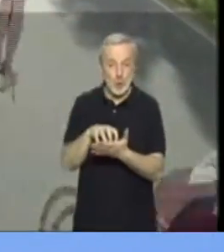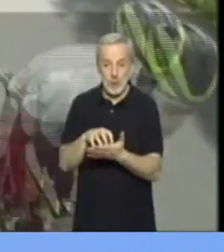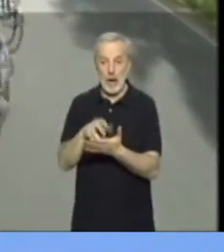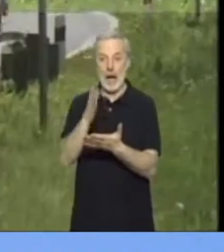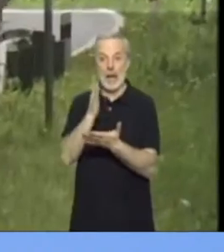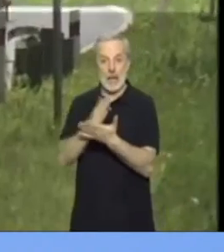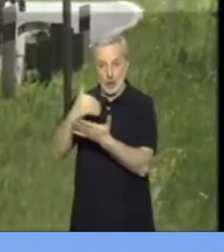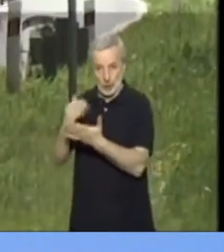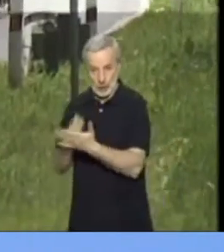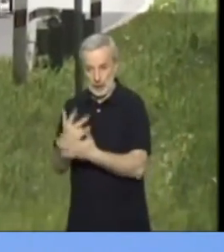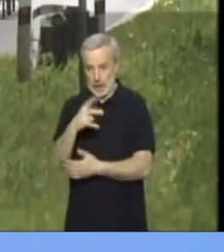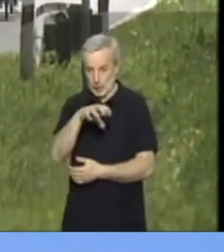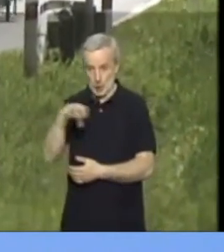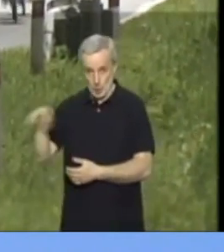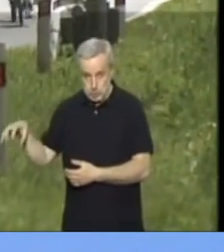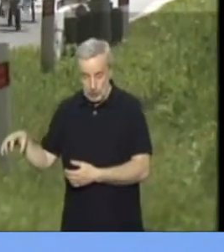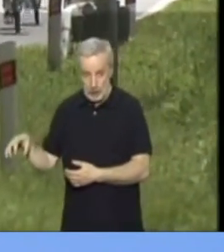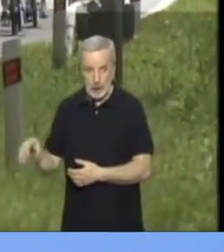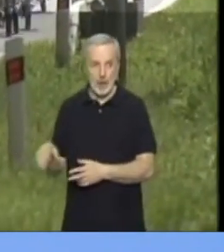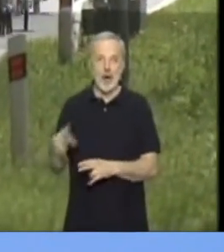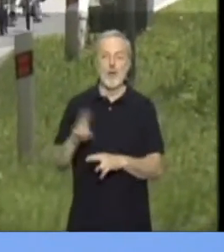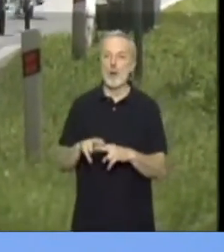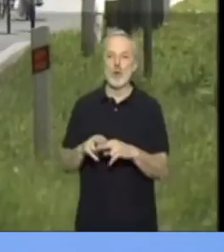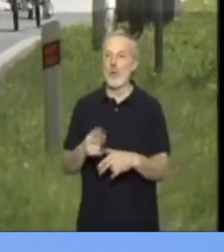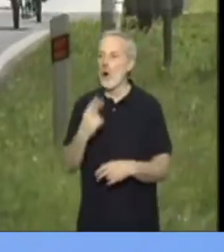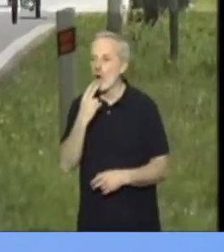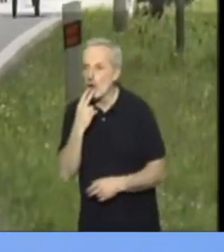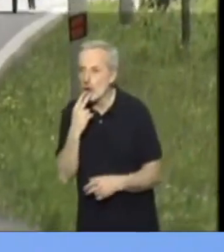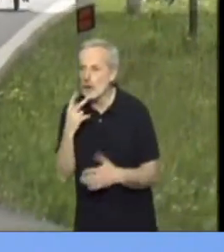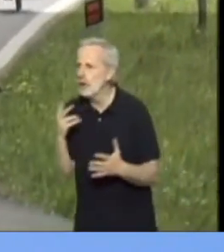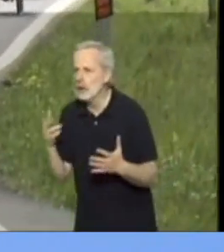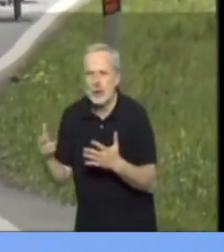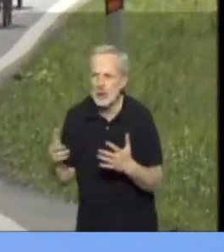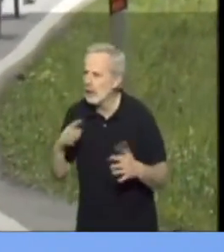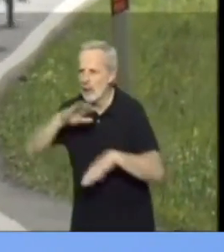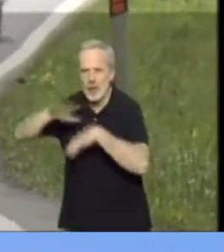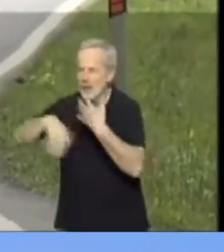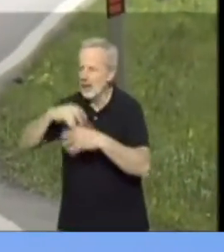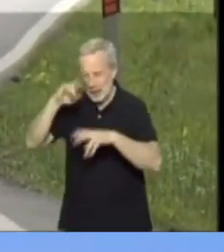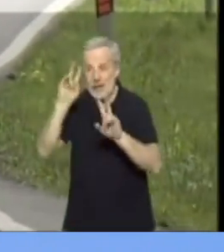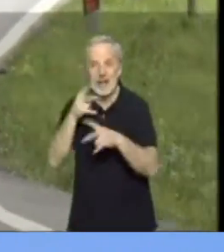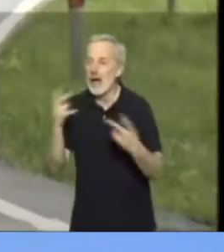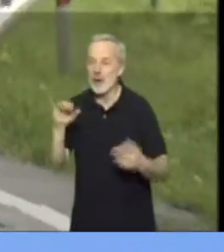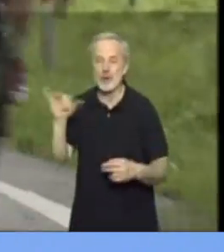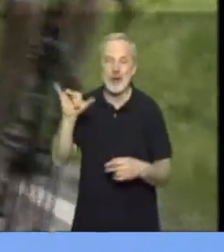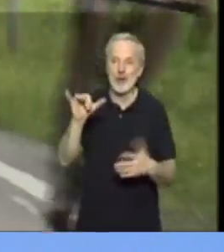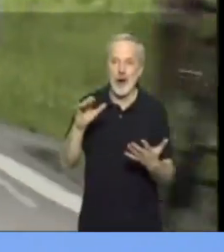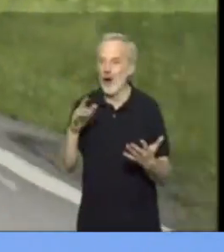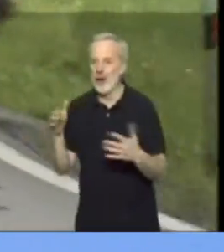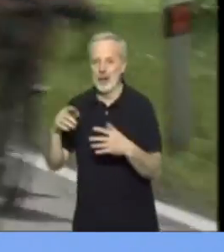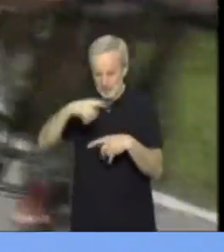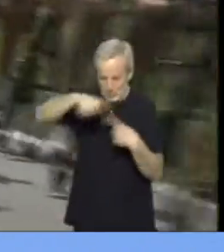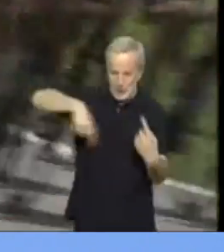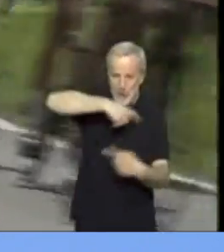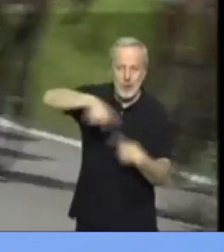další 3 okruhy, tak rozhodčí mají pak problém vůbec celý závod dovést do konce a sledovat